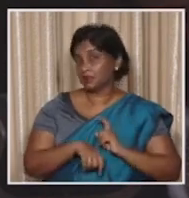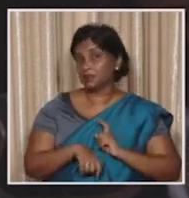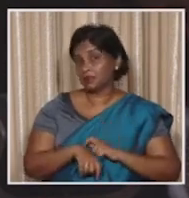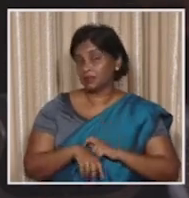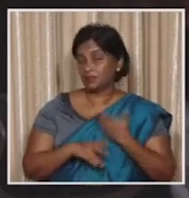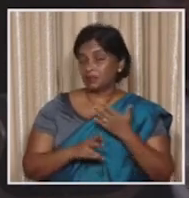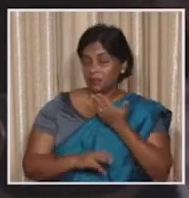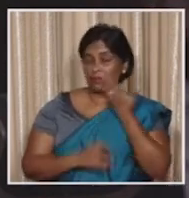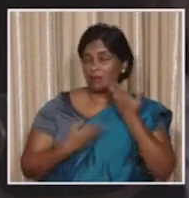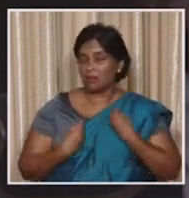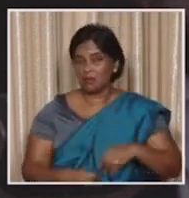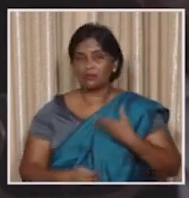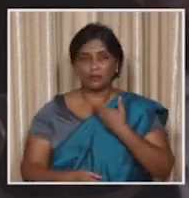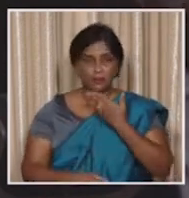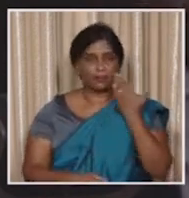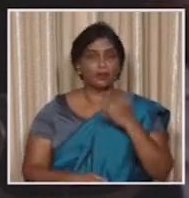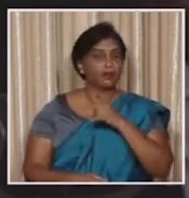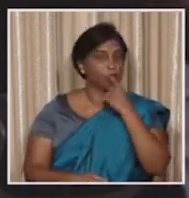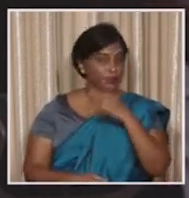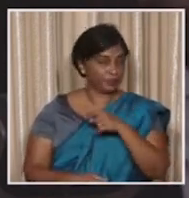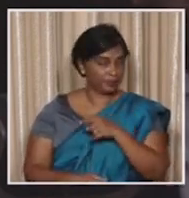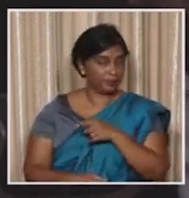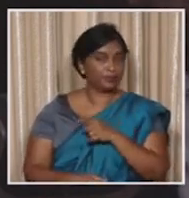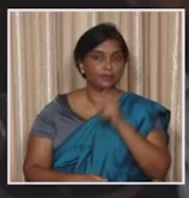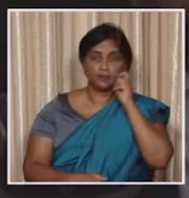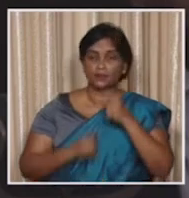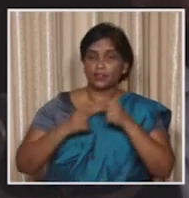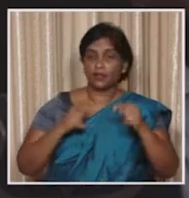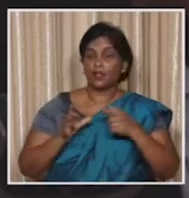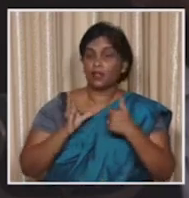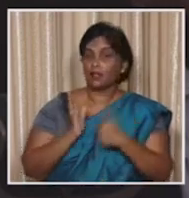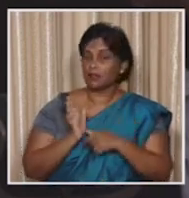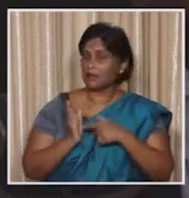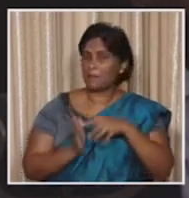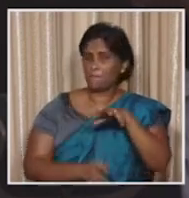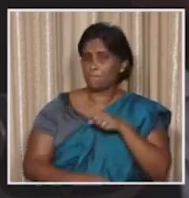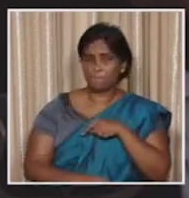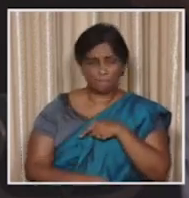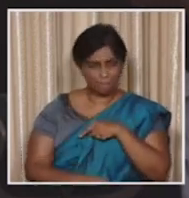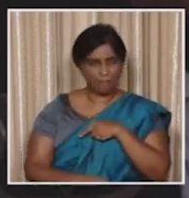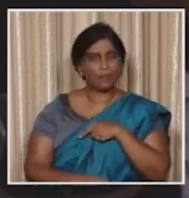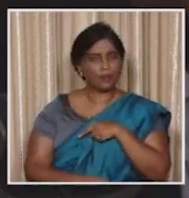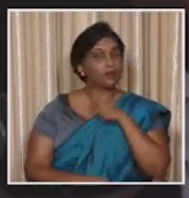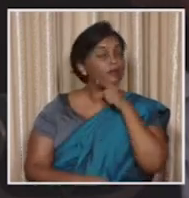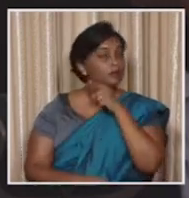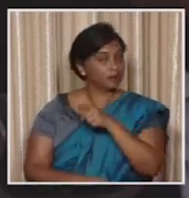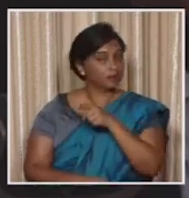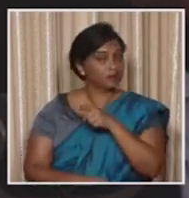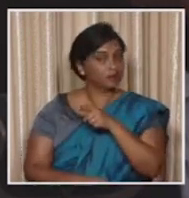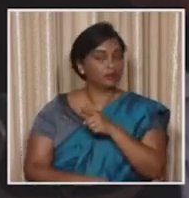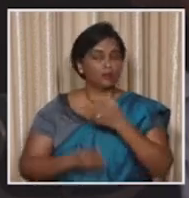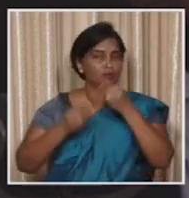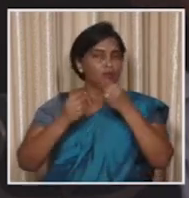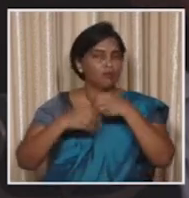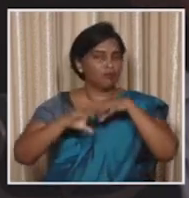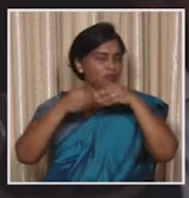உச்சபட்சமாக பயங்கரவாத தடைச்சட்டத்தை பயன்படுத்தி மக்களை அச்சுறுத்தி துப்பாக்கி முனையிலே தான் அந்த நினைவேந்தல்களை தடுப்பதற்கான முயற்சிகள் மேற்கொள்ளப்பட்டது.